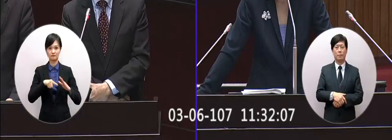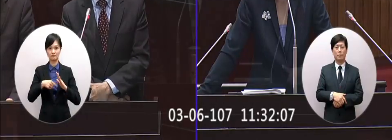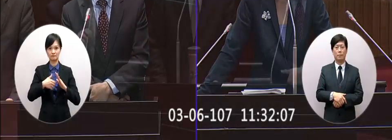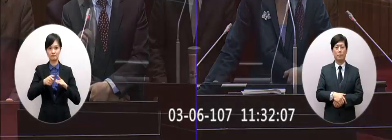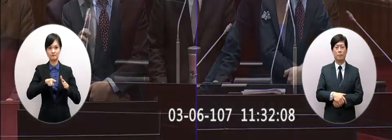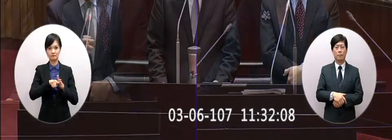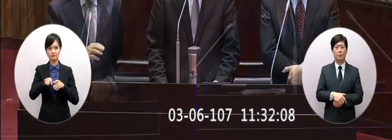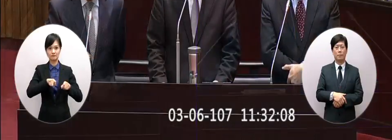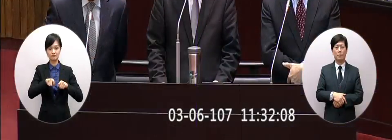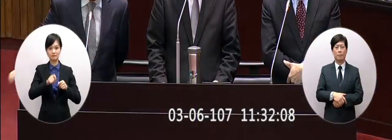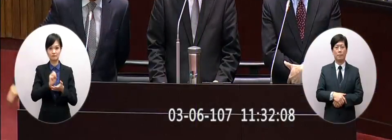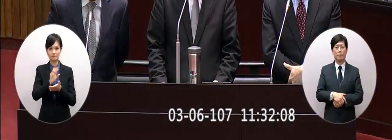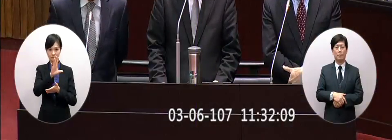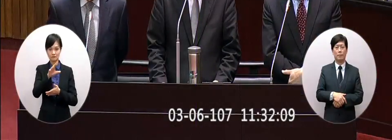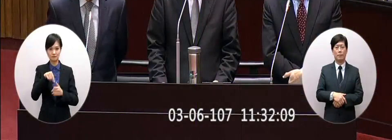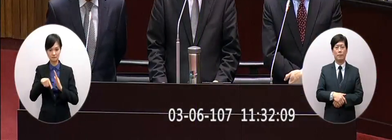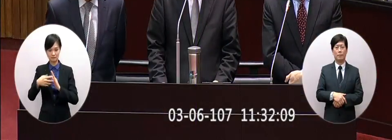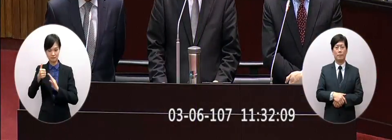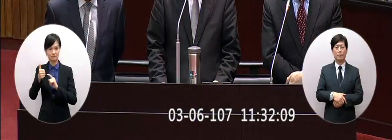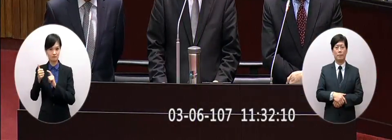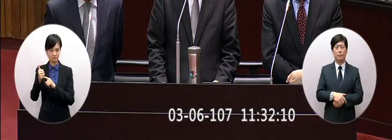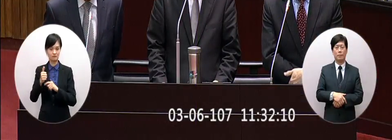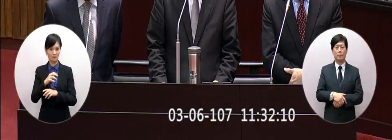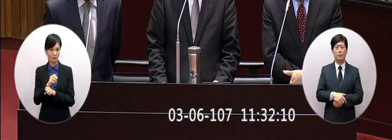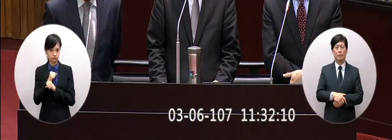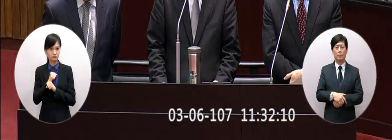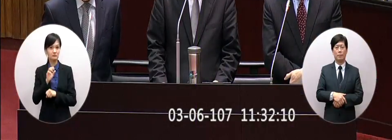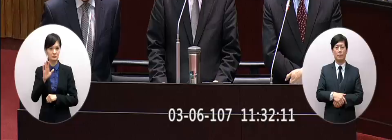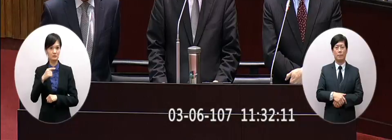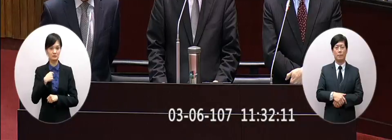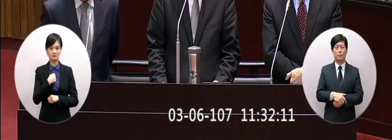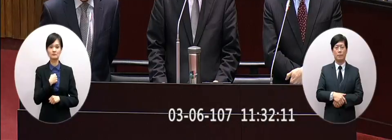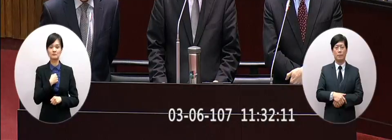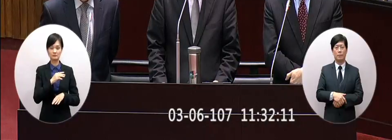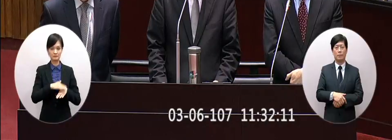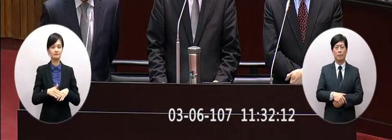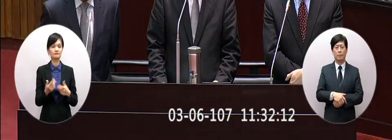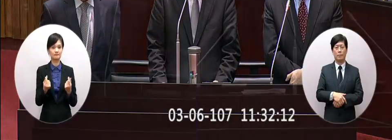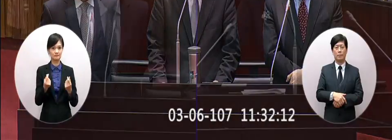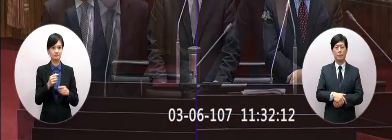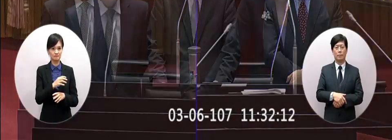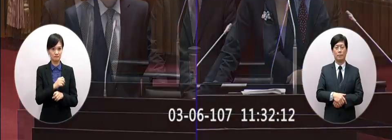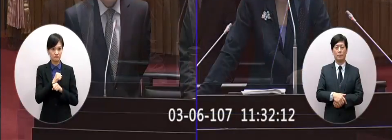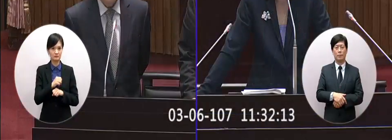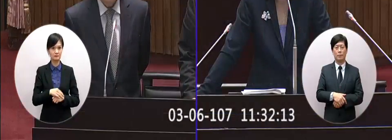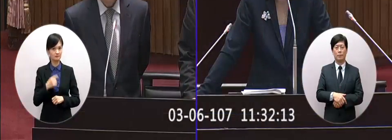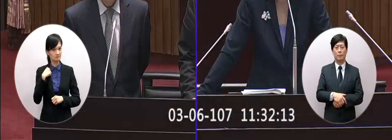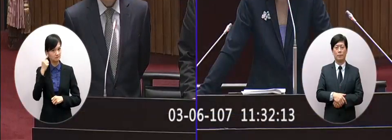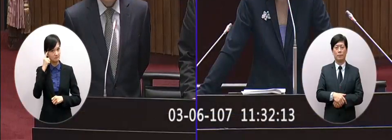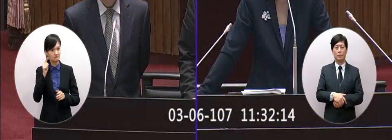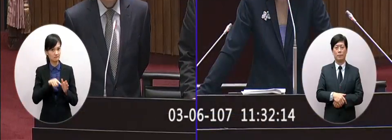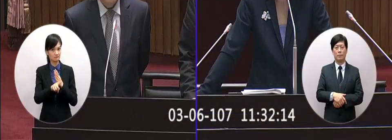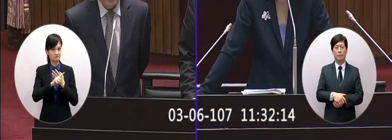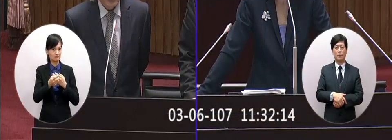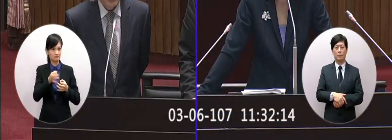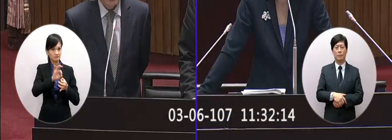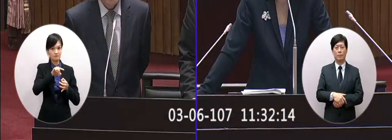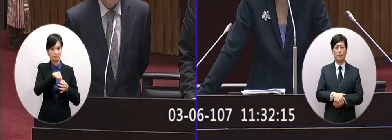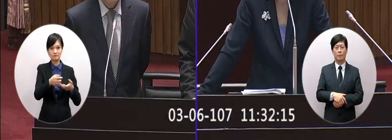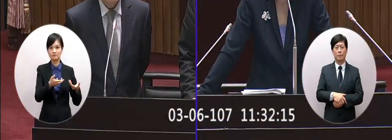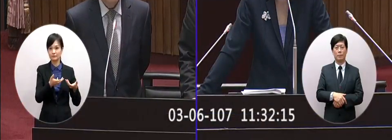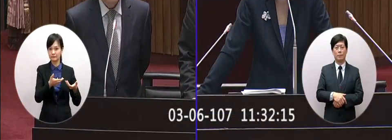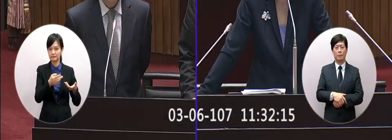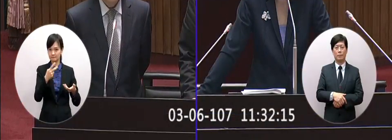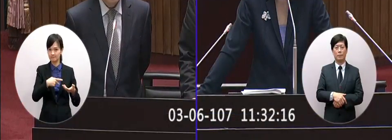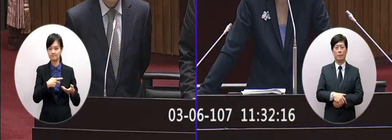其实院长也有注意到这个事情。那我想我们总处会继续来研议，我想我们可能会在专业加级的这个增资上呢，会